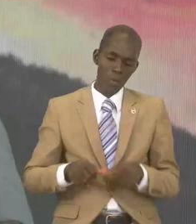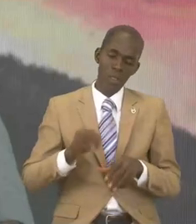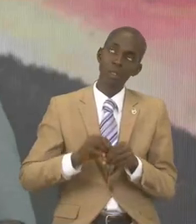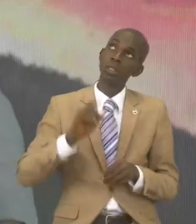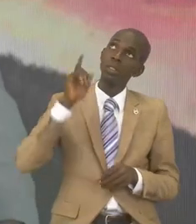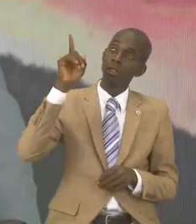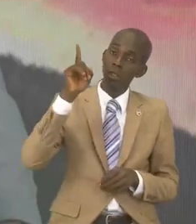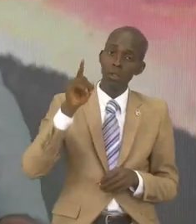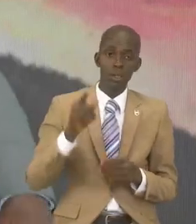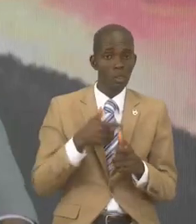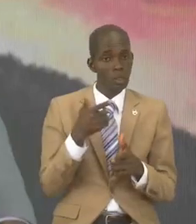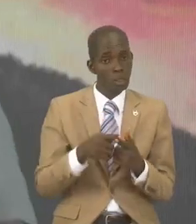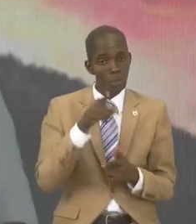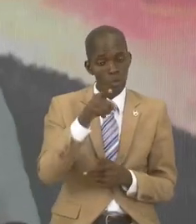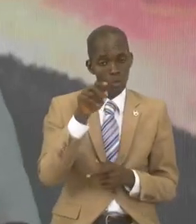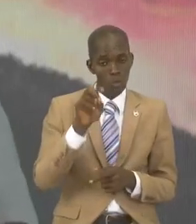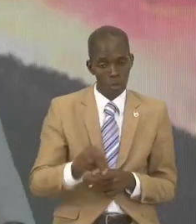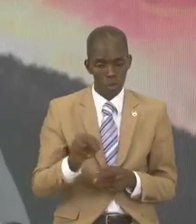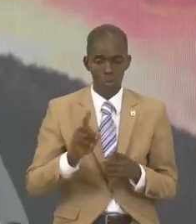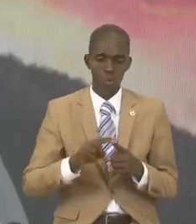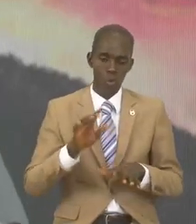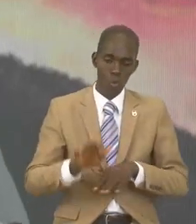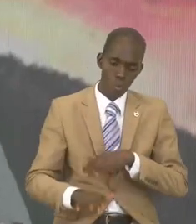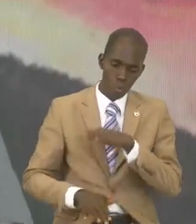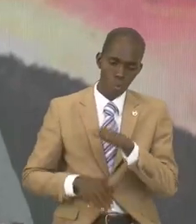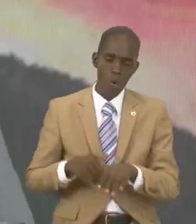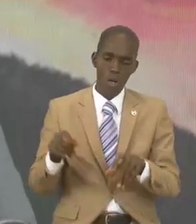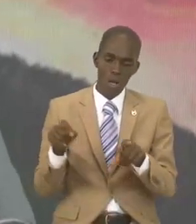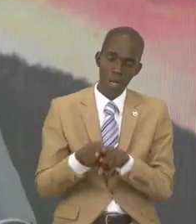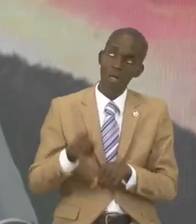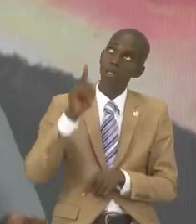aussi comme il a marché lui-même.